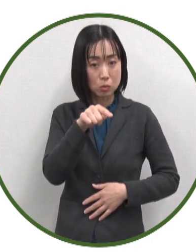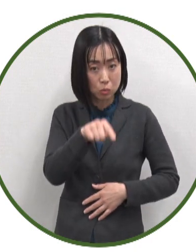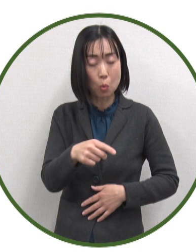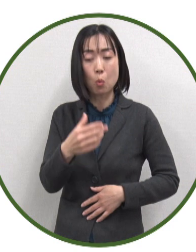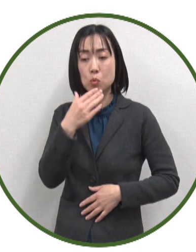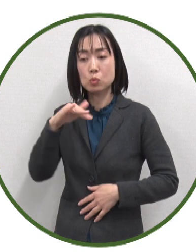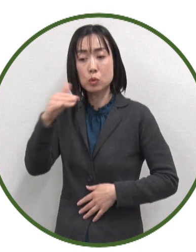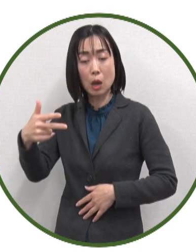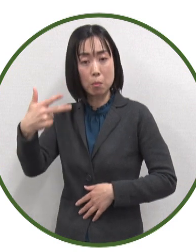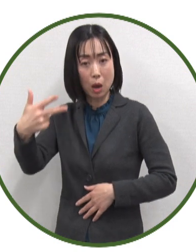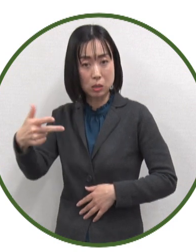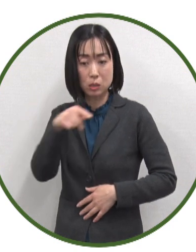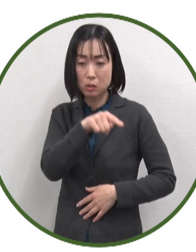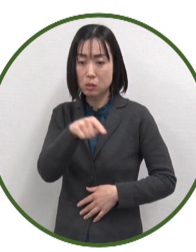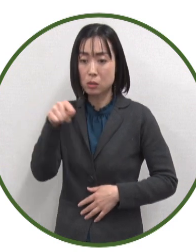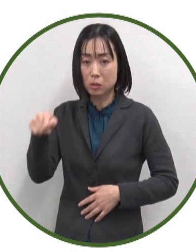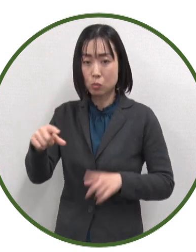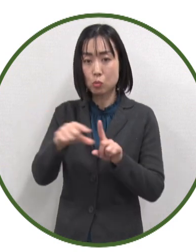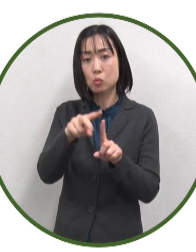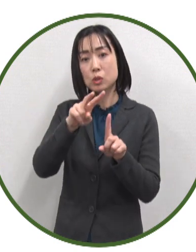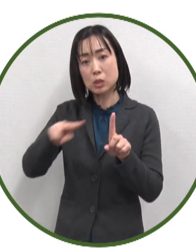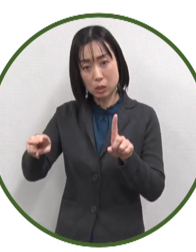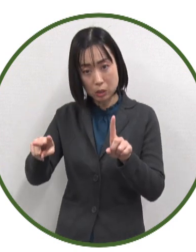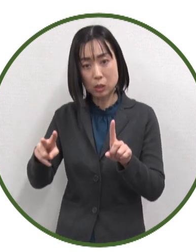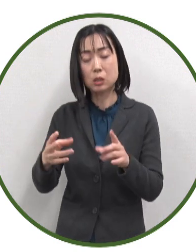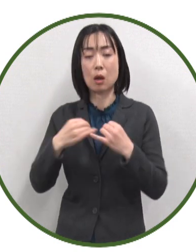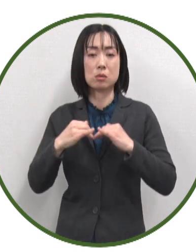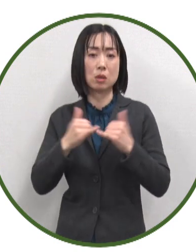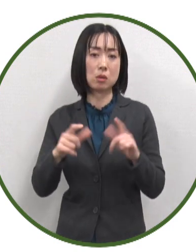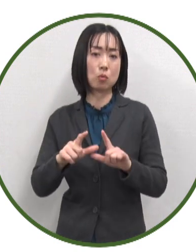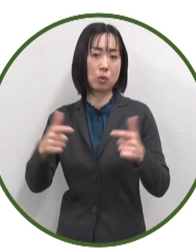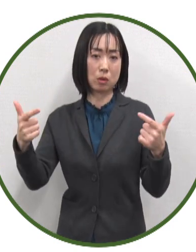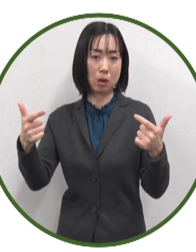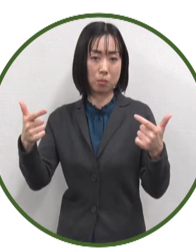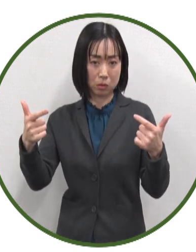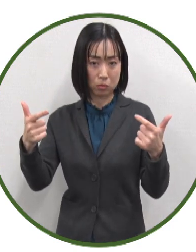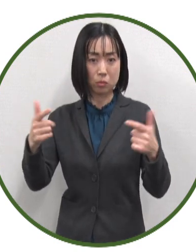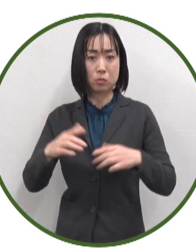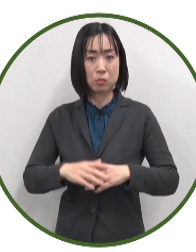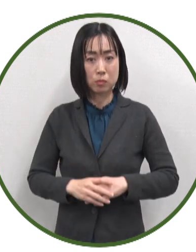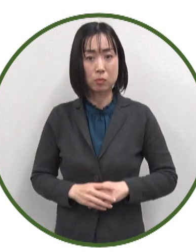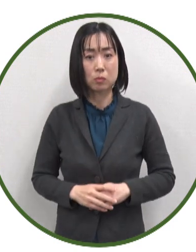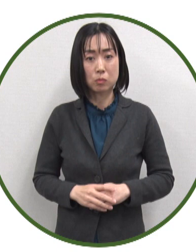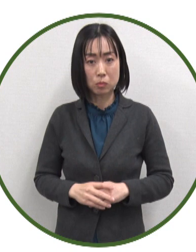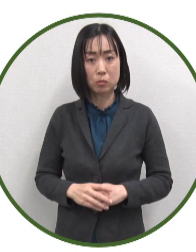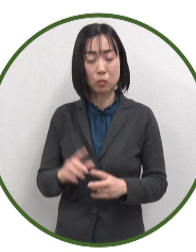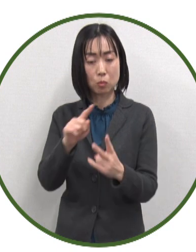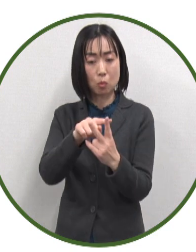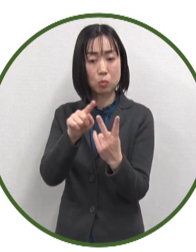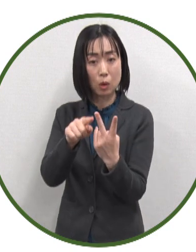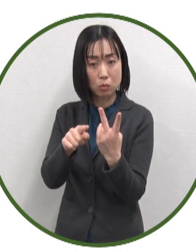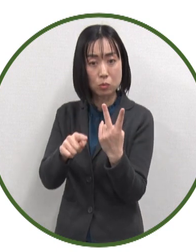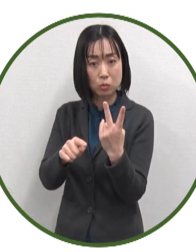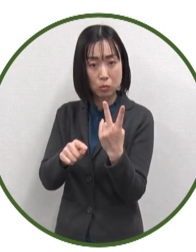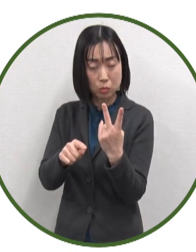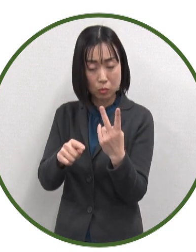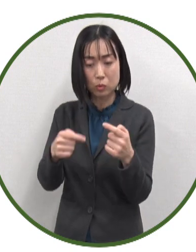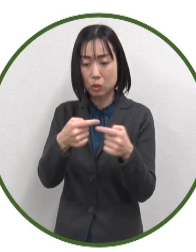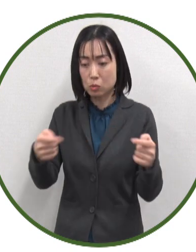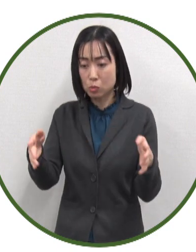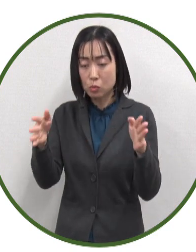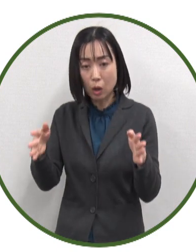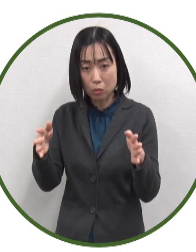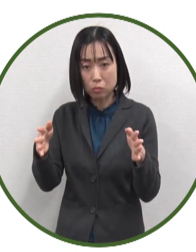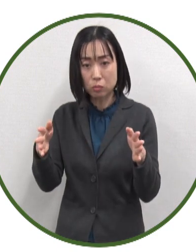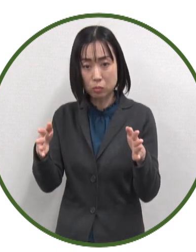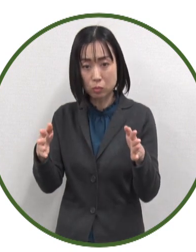を中心に感染が拡大している状況でありまして、この2市におきまして直近1週間の人